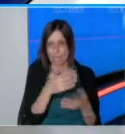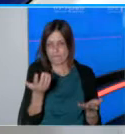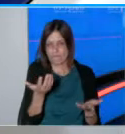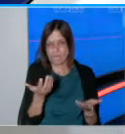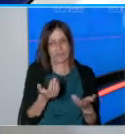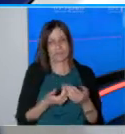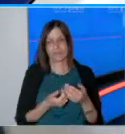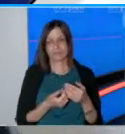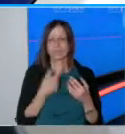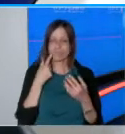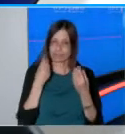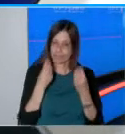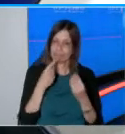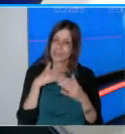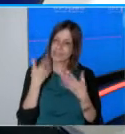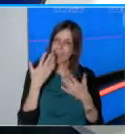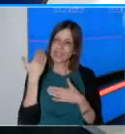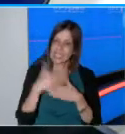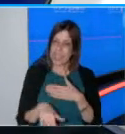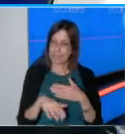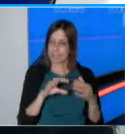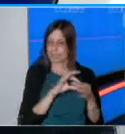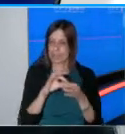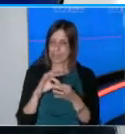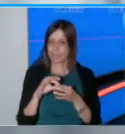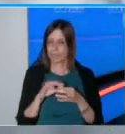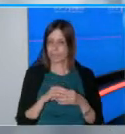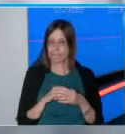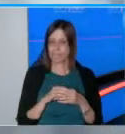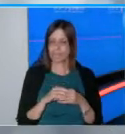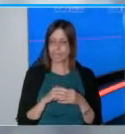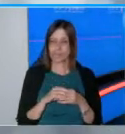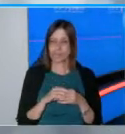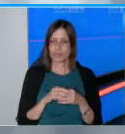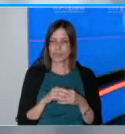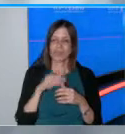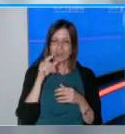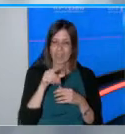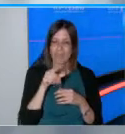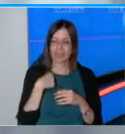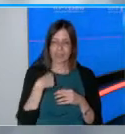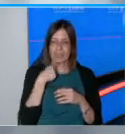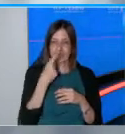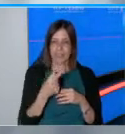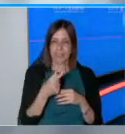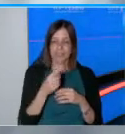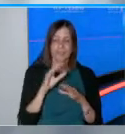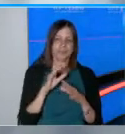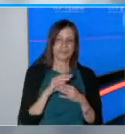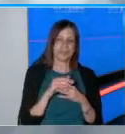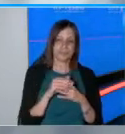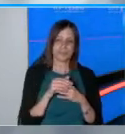רגע, טלב. אני אחראי אחוות חוק. יש לי סמכות לחוק. טלב, תן לו לסיים משפט, רגע. אתה, ואני אומר שאם